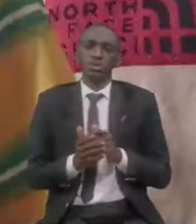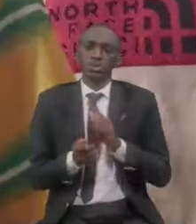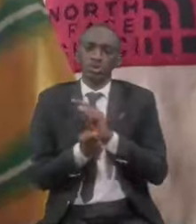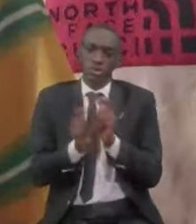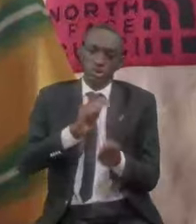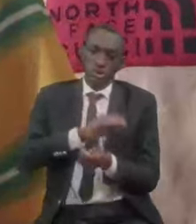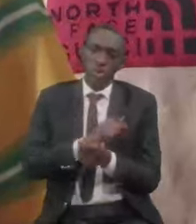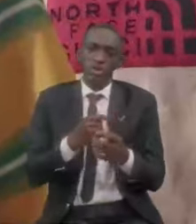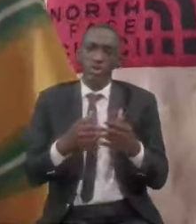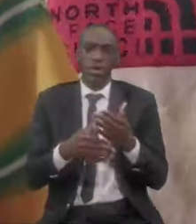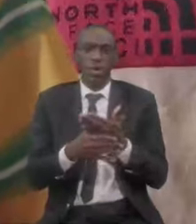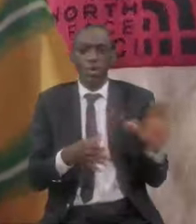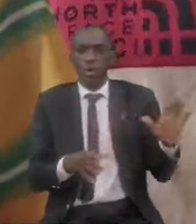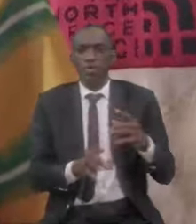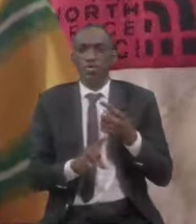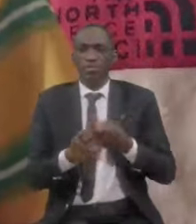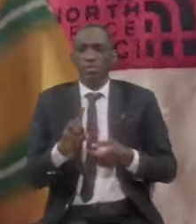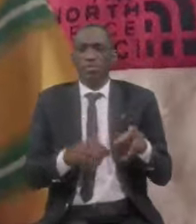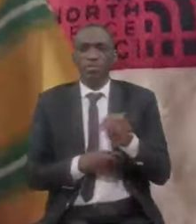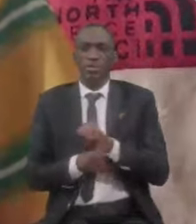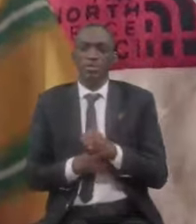Détourne-toi de ces choses.